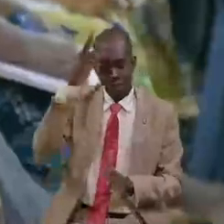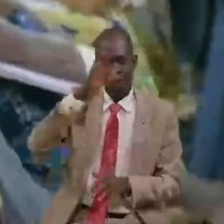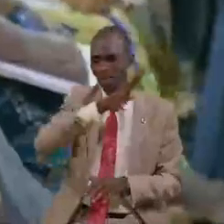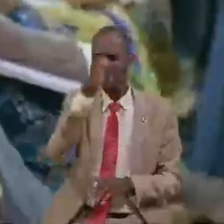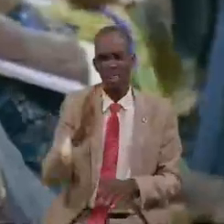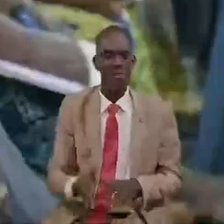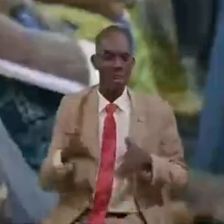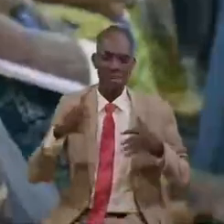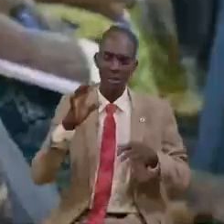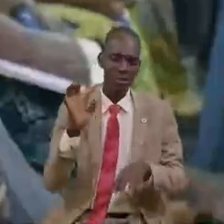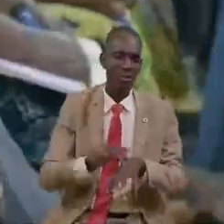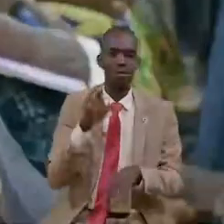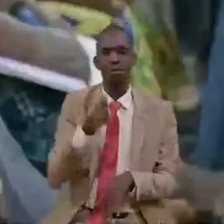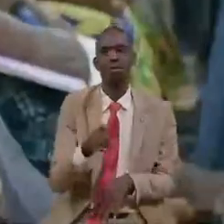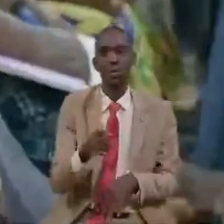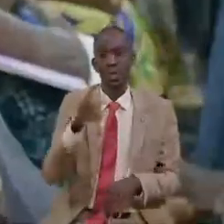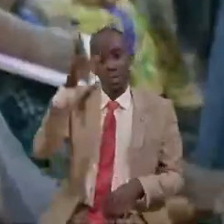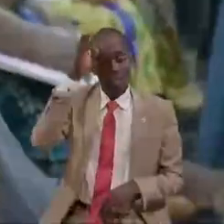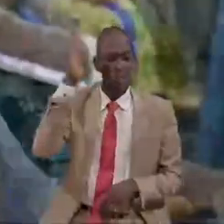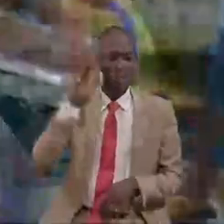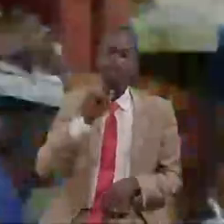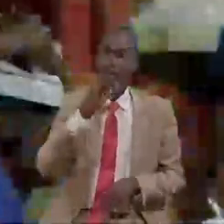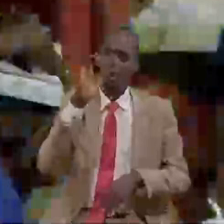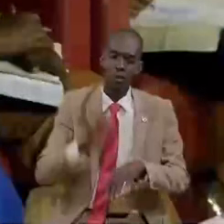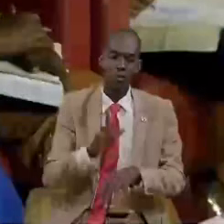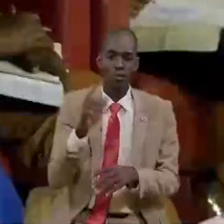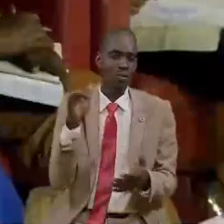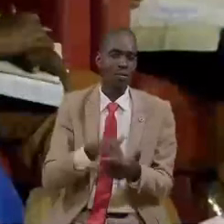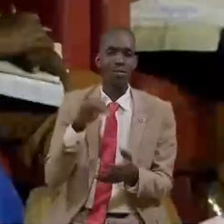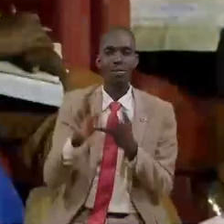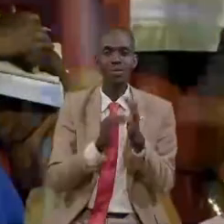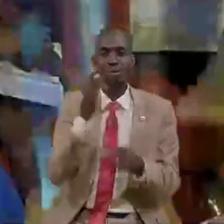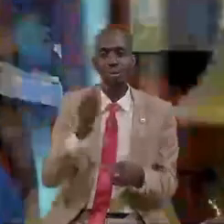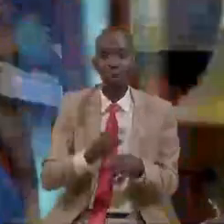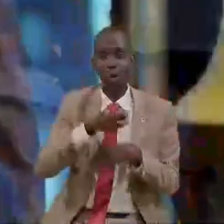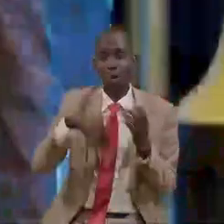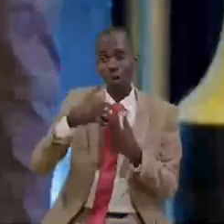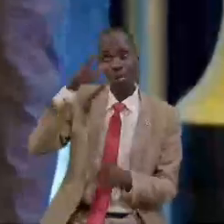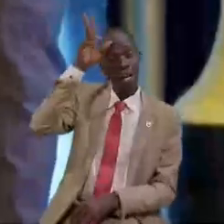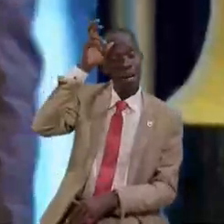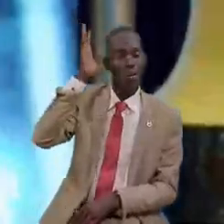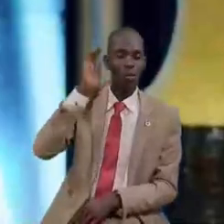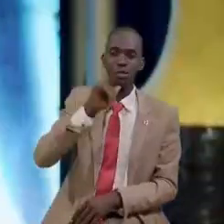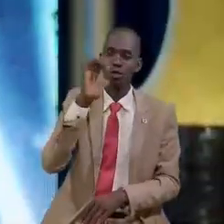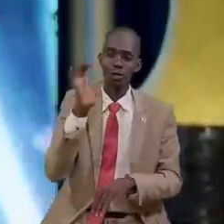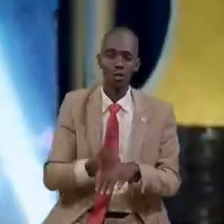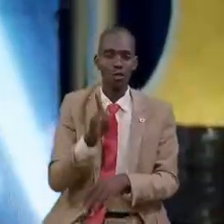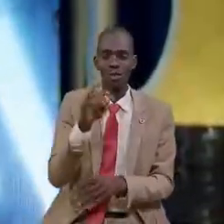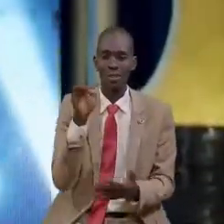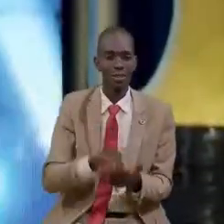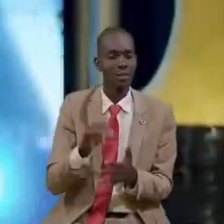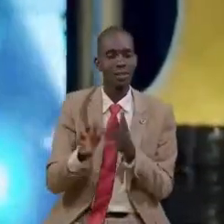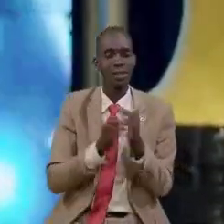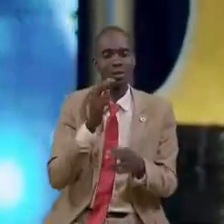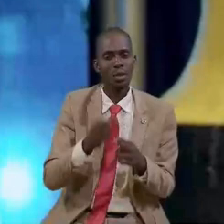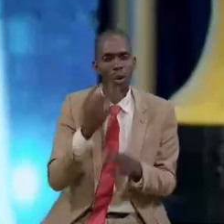Satan ne va plus vous toucher. Tous ces démons ne vont plus vous toucher. Parce que le